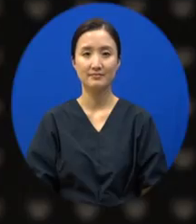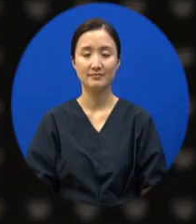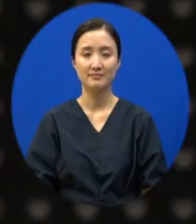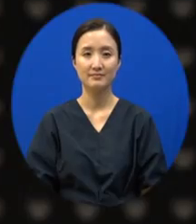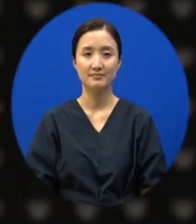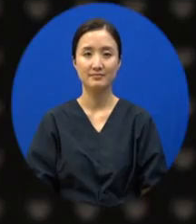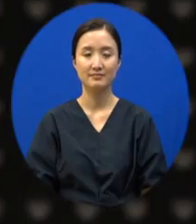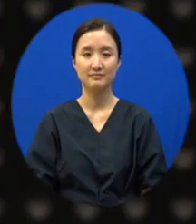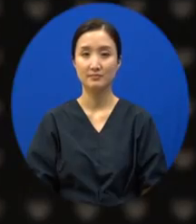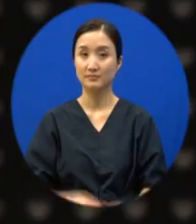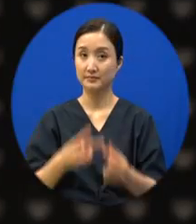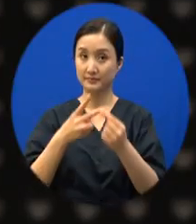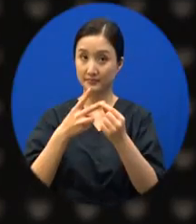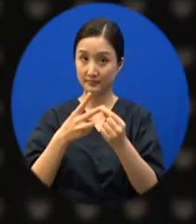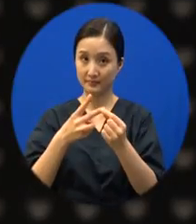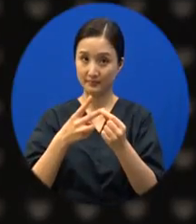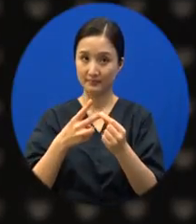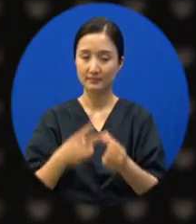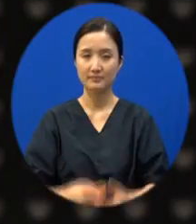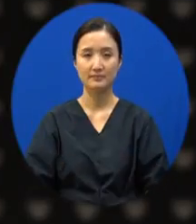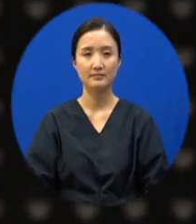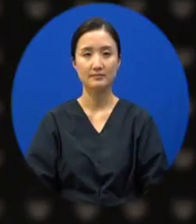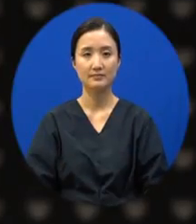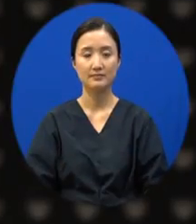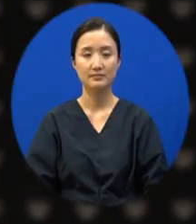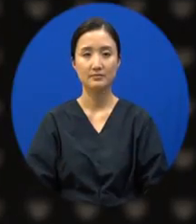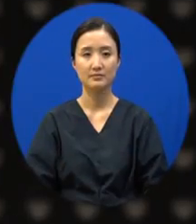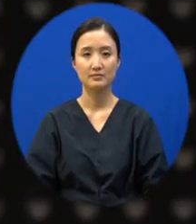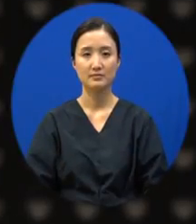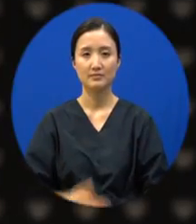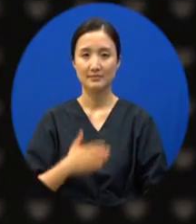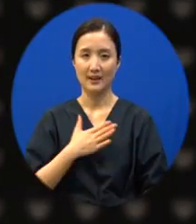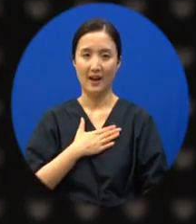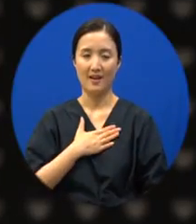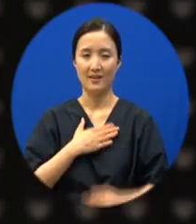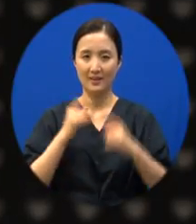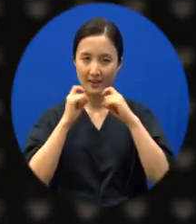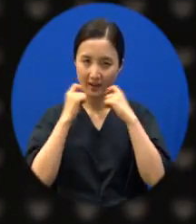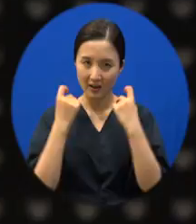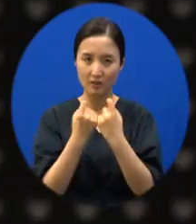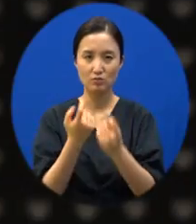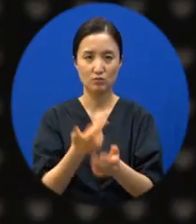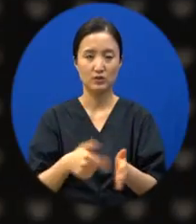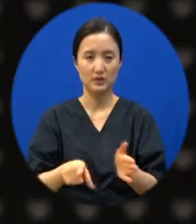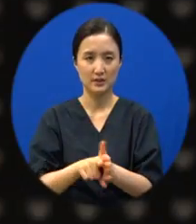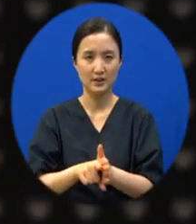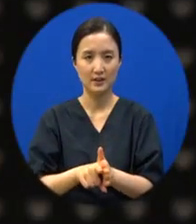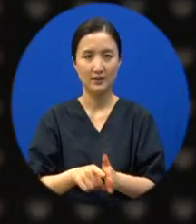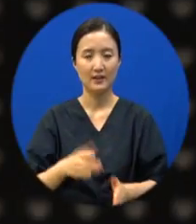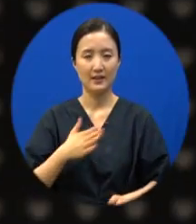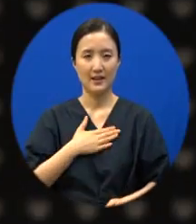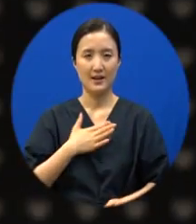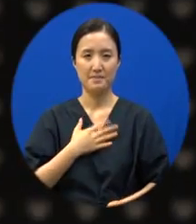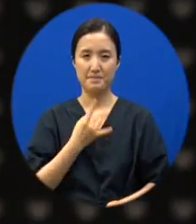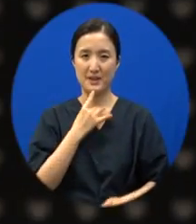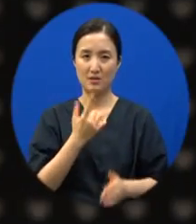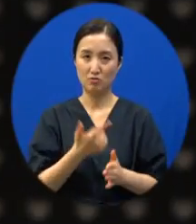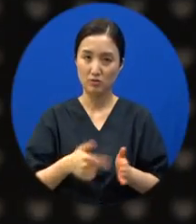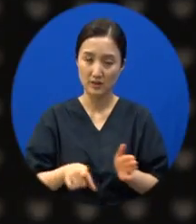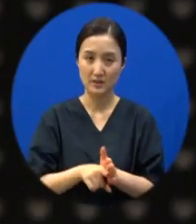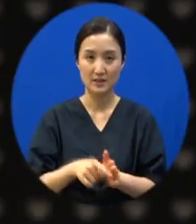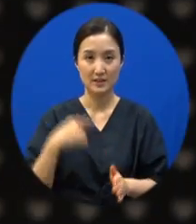목적도 말씀을 드릴 텐데요. 자, 그러면 나만을 위해서, 내 기쁨만을 위해서 외모관리 하면